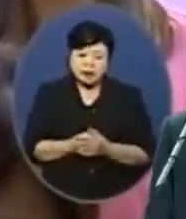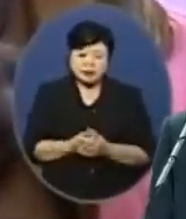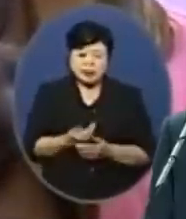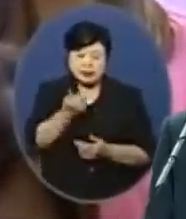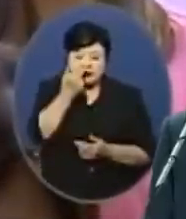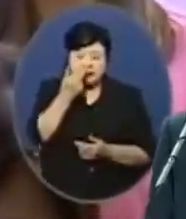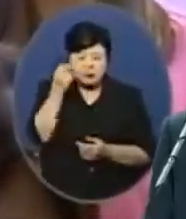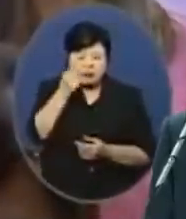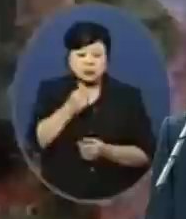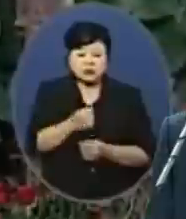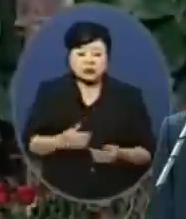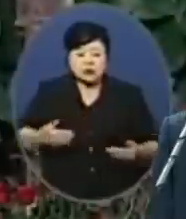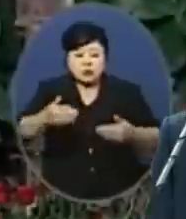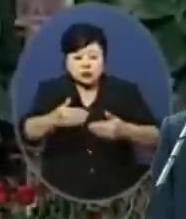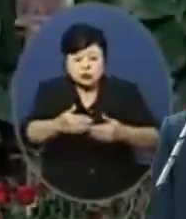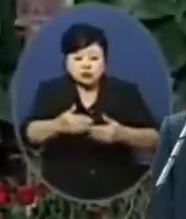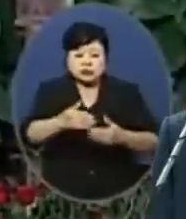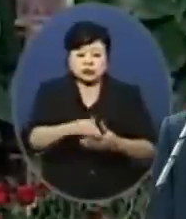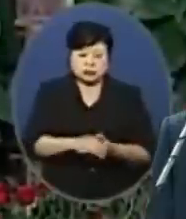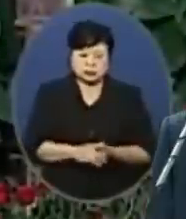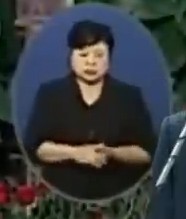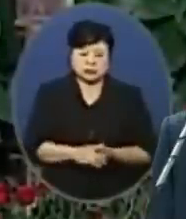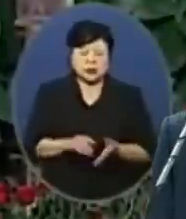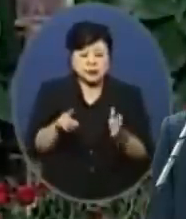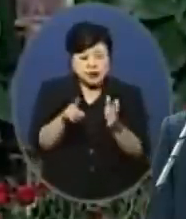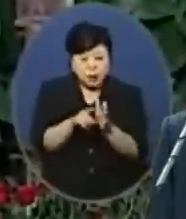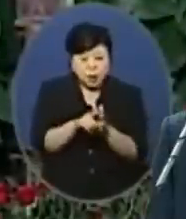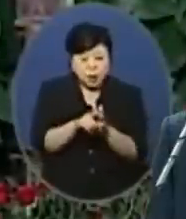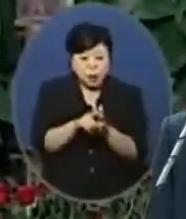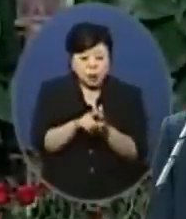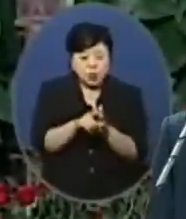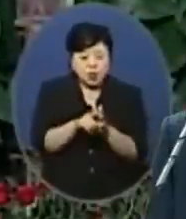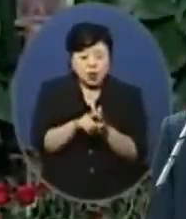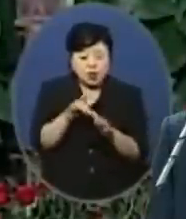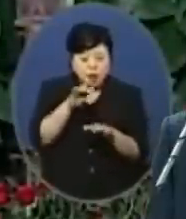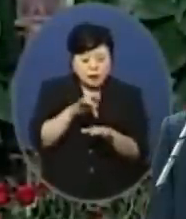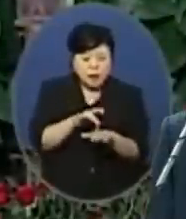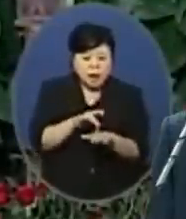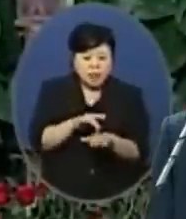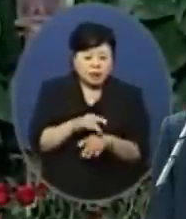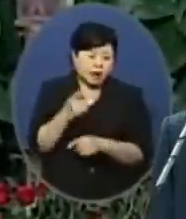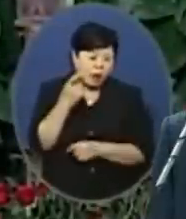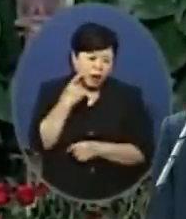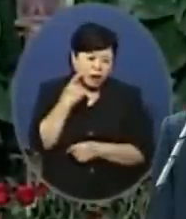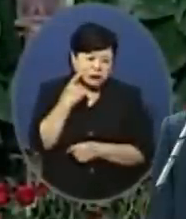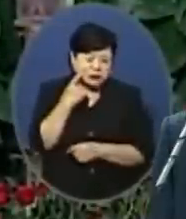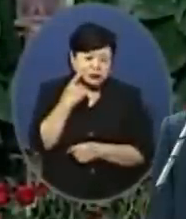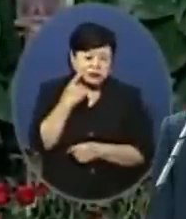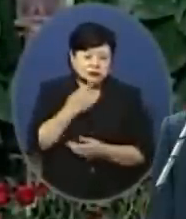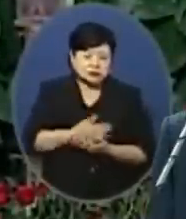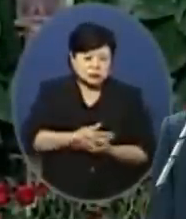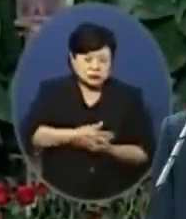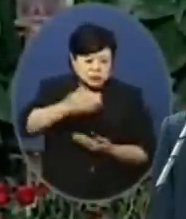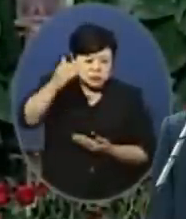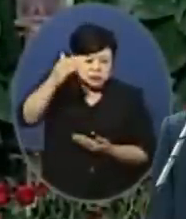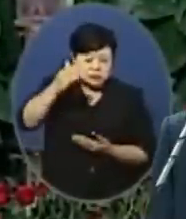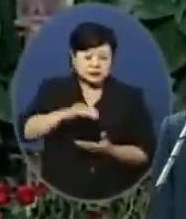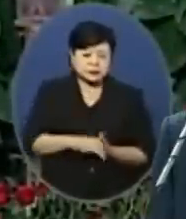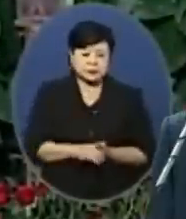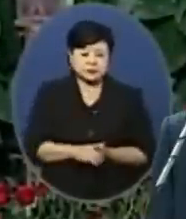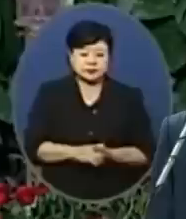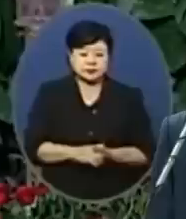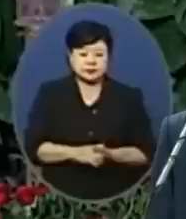생명이 성령으로 부어주심을 믿고 마귀의 모든 거짓을 다 멸하여